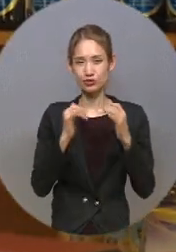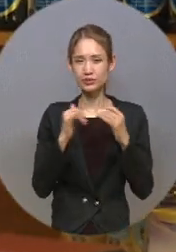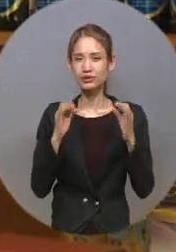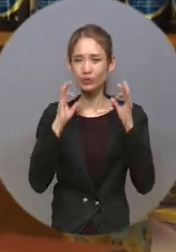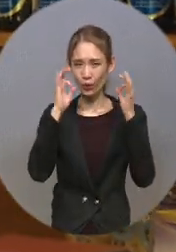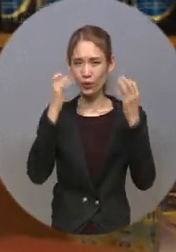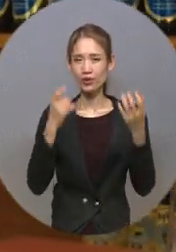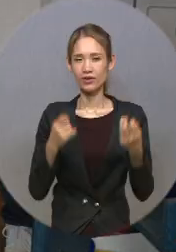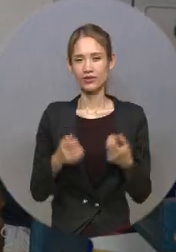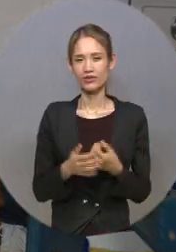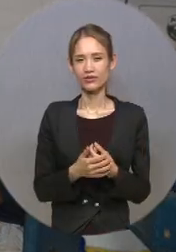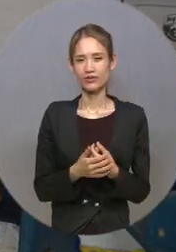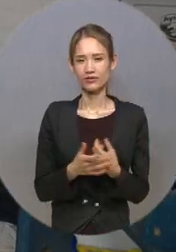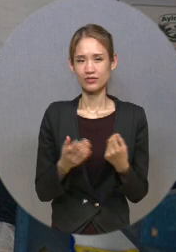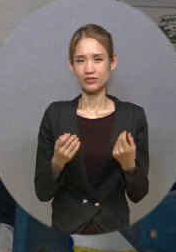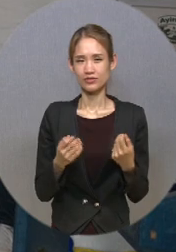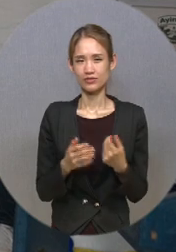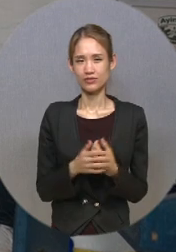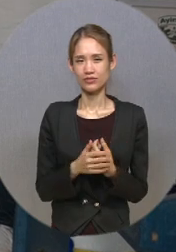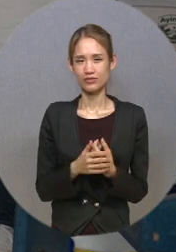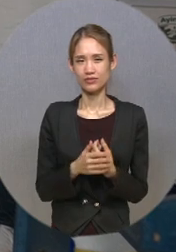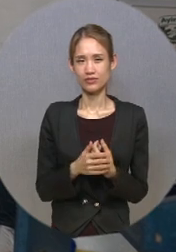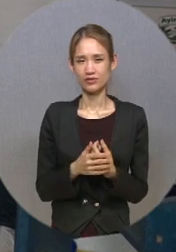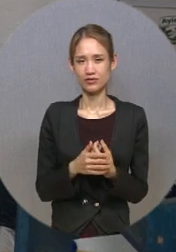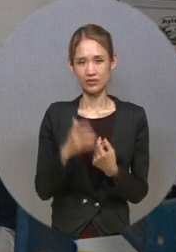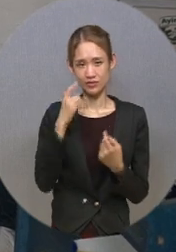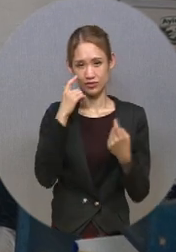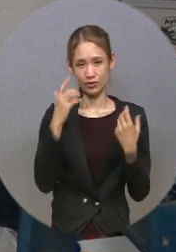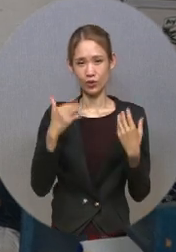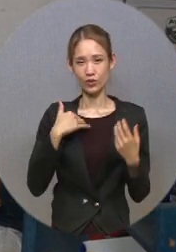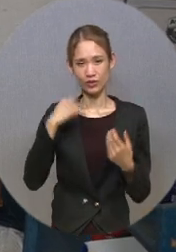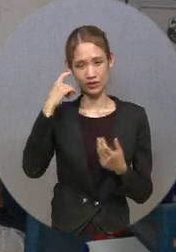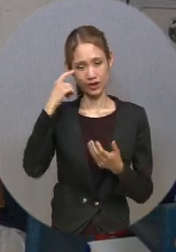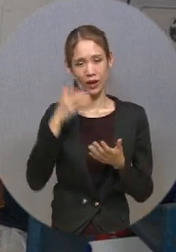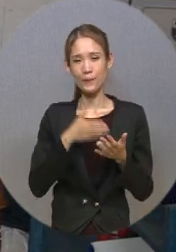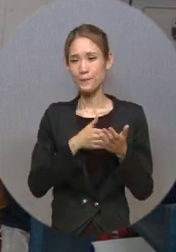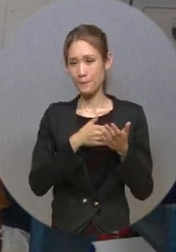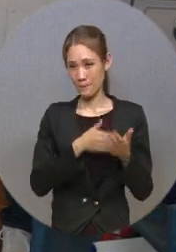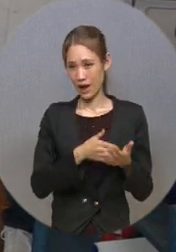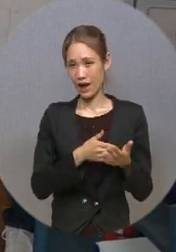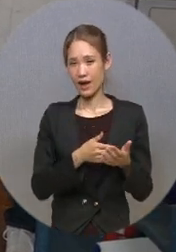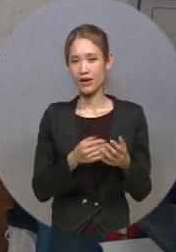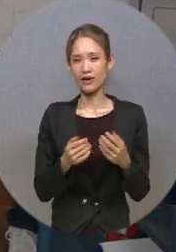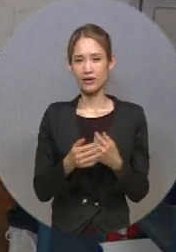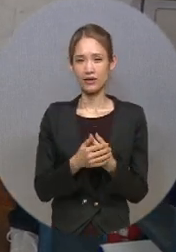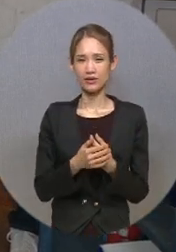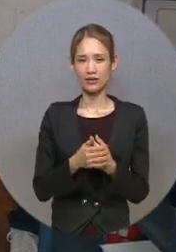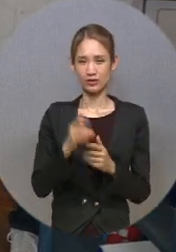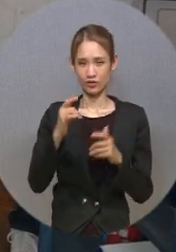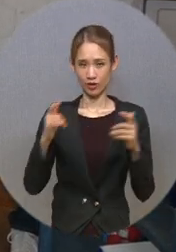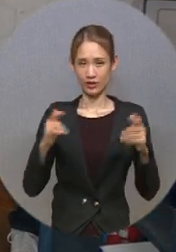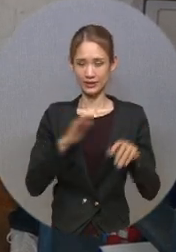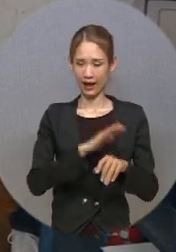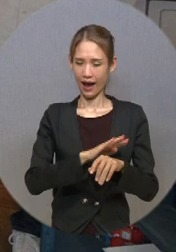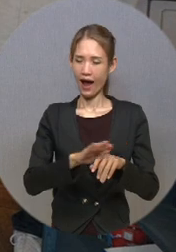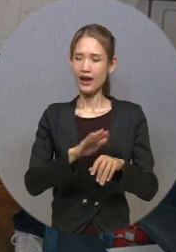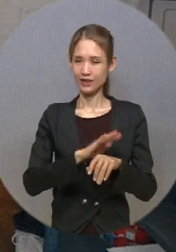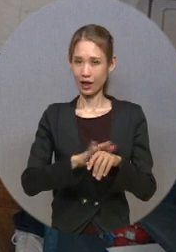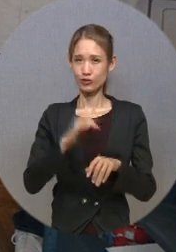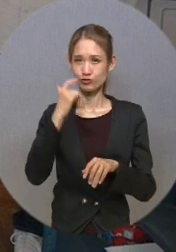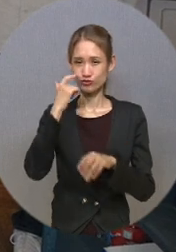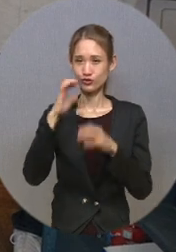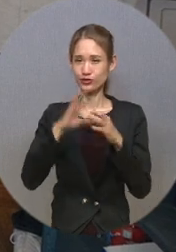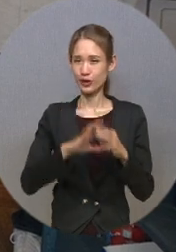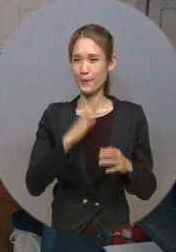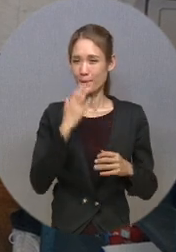같아요. 그래서도 그런 쪽으로도 확실히 저희의 의사를 반영을 해주셔서 이런 것들이 이제 좀 잘 유지가